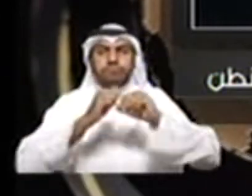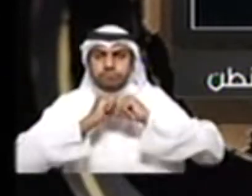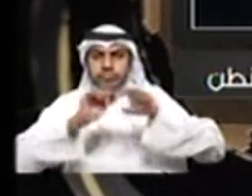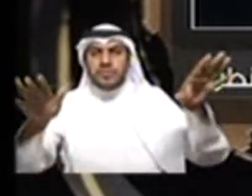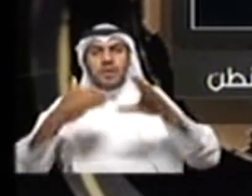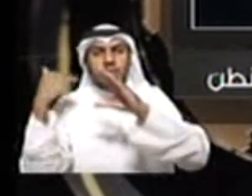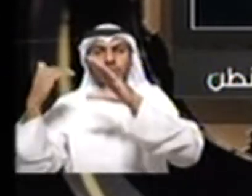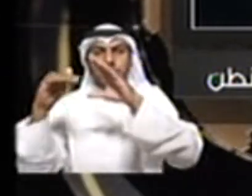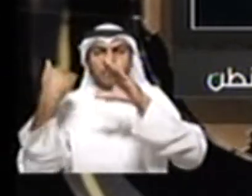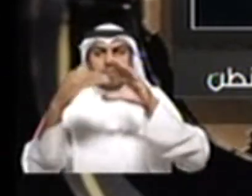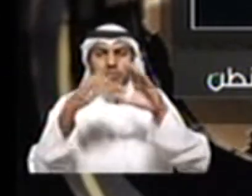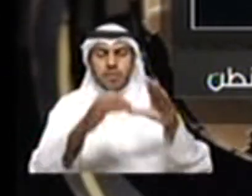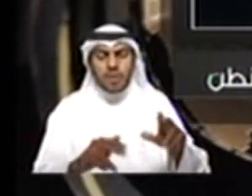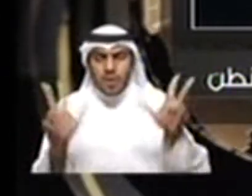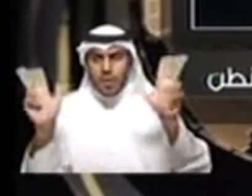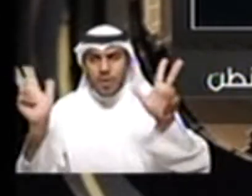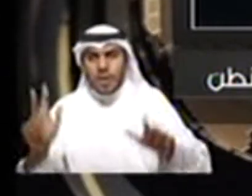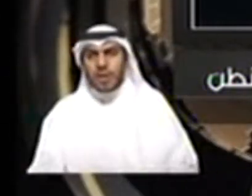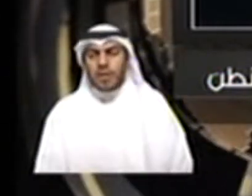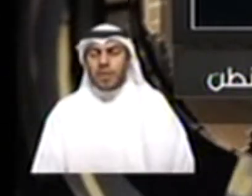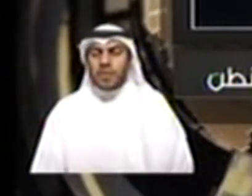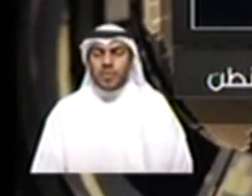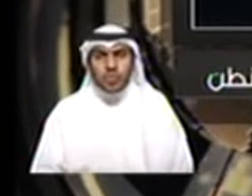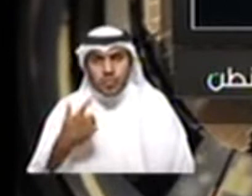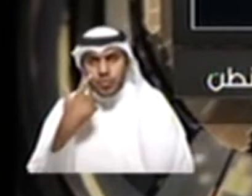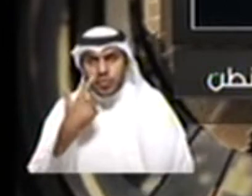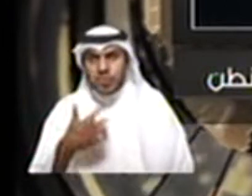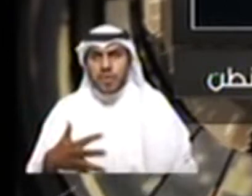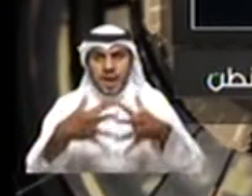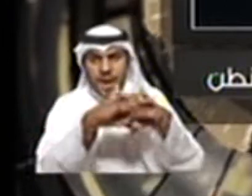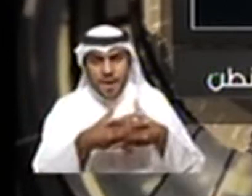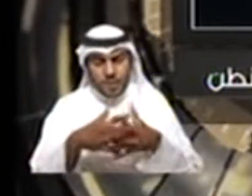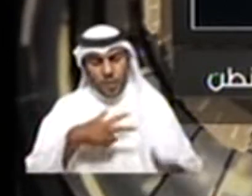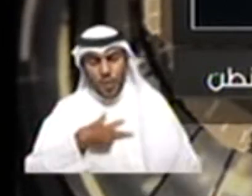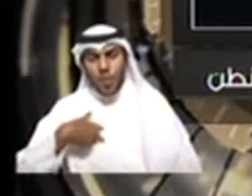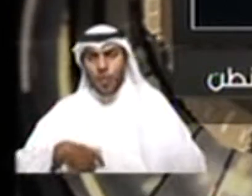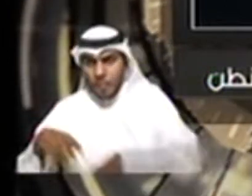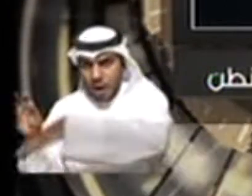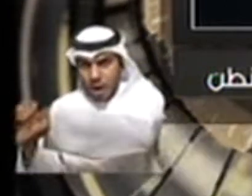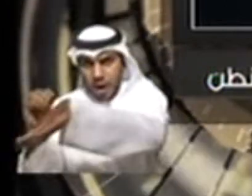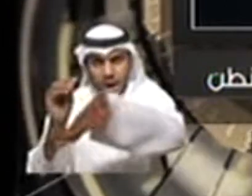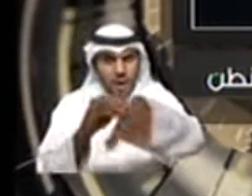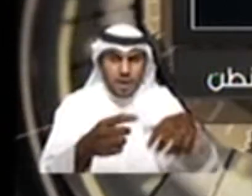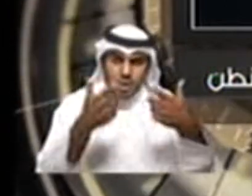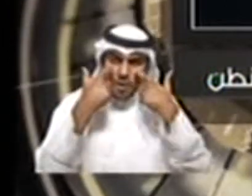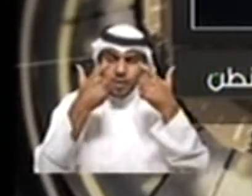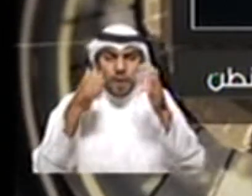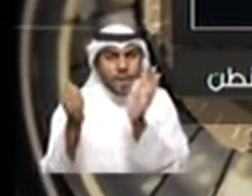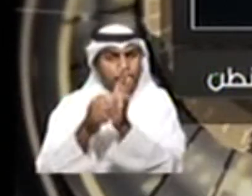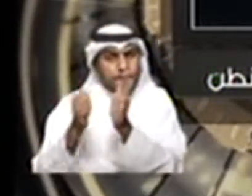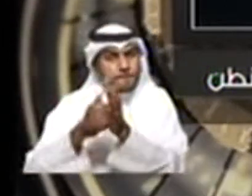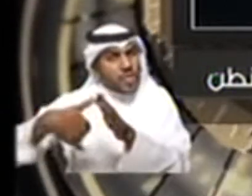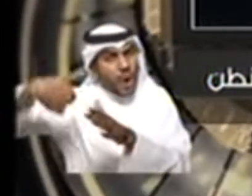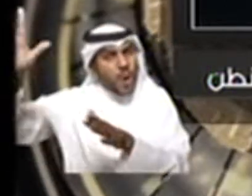المتضررة، واستمرت السلطات الأمريكية في تحذيراتها مهيبة بالمواطنين التخلي عن منازلهم. العديد